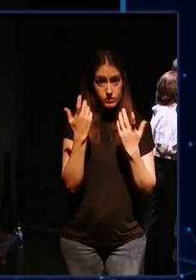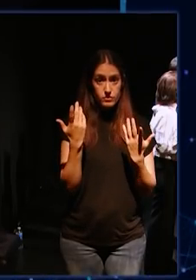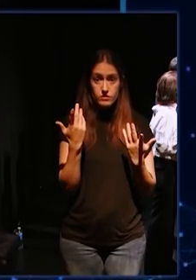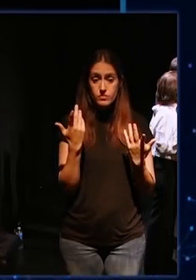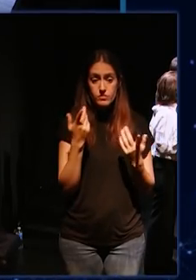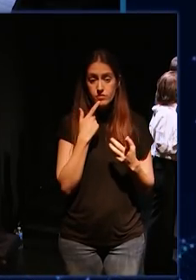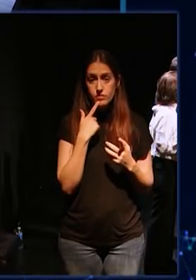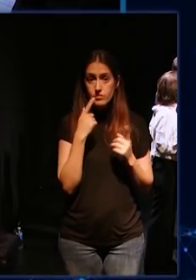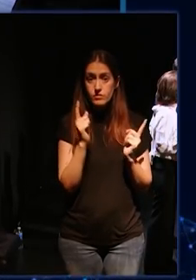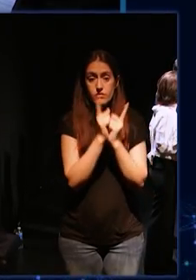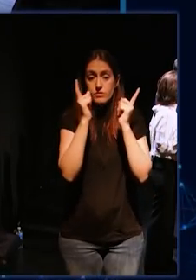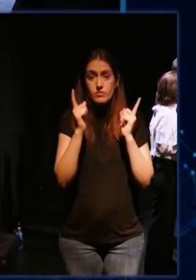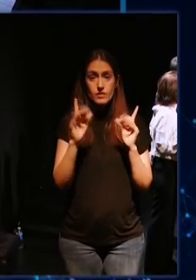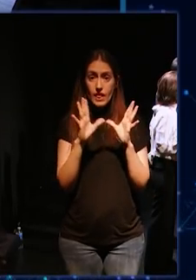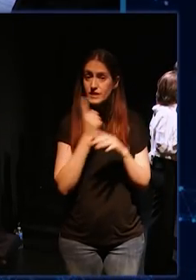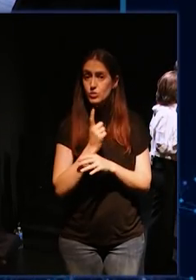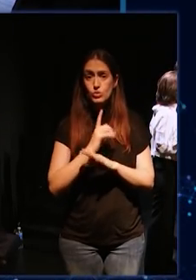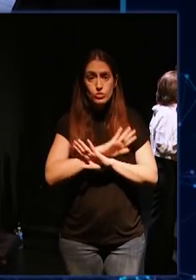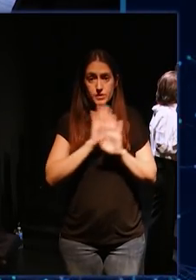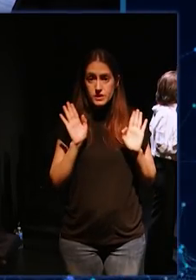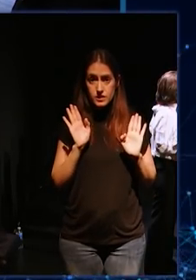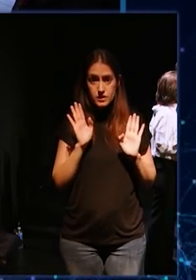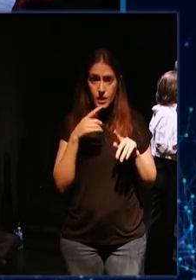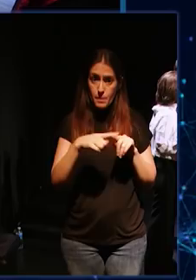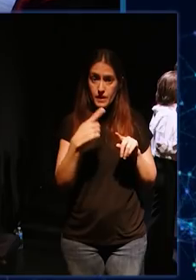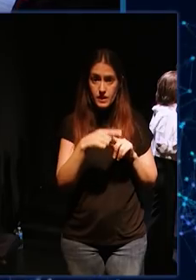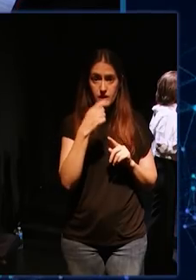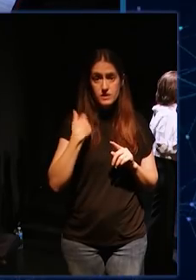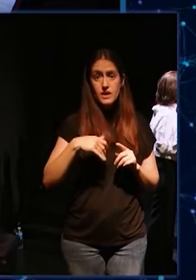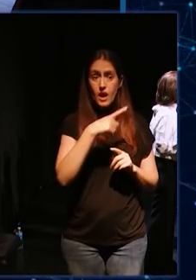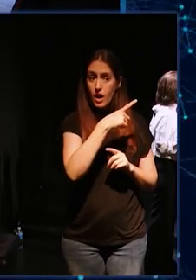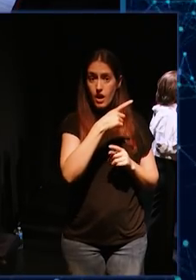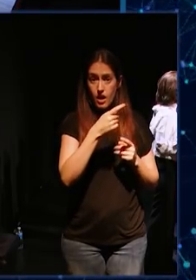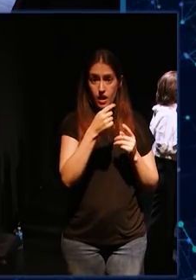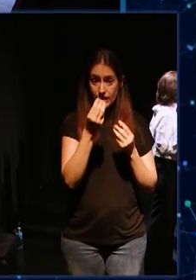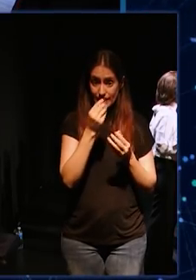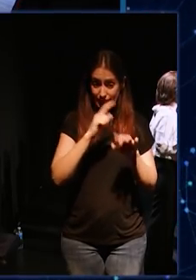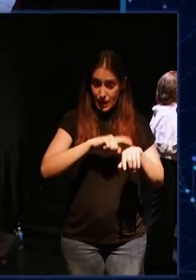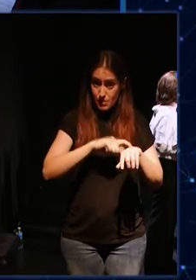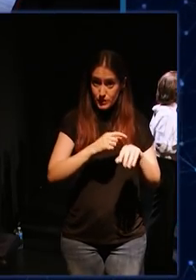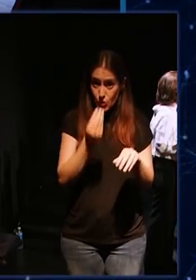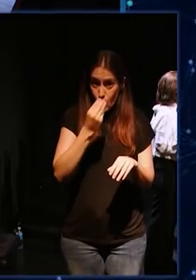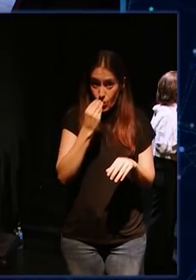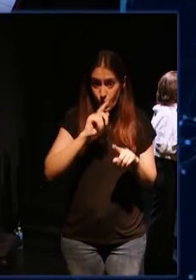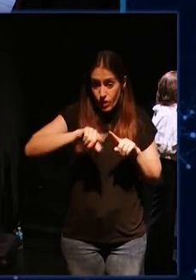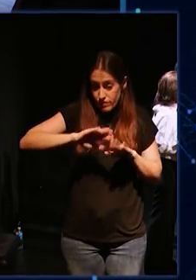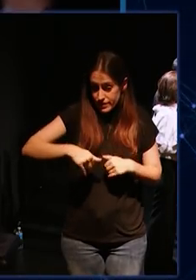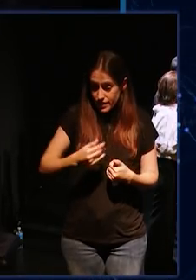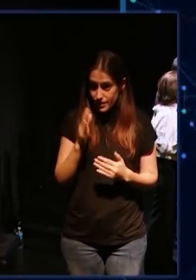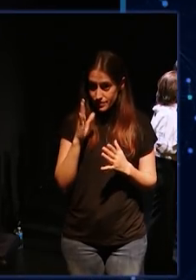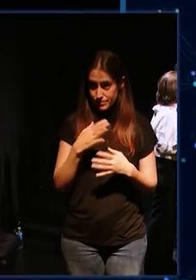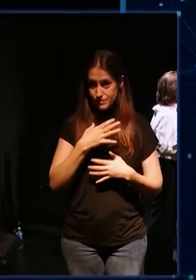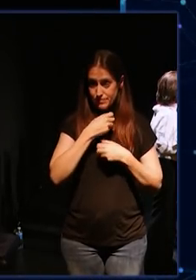fer una rèplica però de 10 segons, perquè justament Laia Muñoz, Enric Oliver, aneu molt passats de temps i després no us podré donar la paraula al final. 10 segons, seran 10